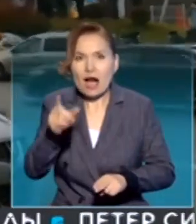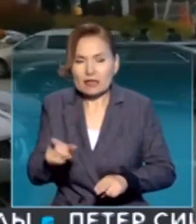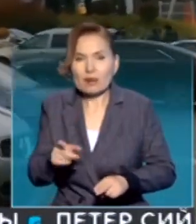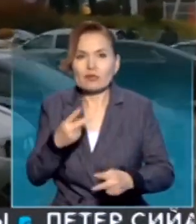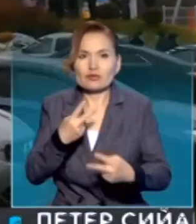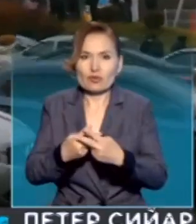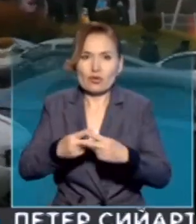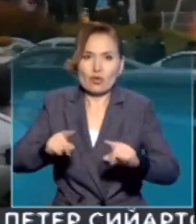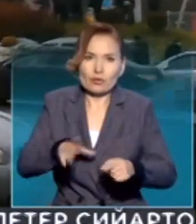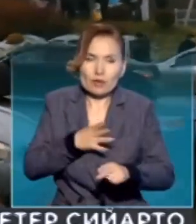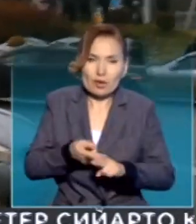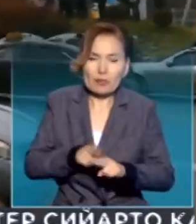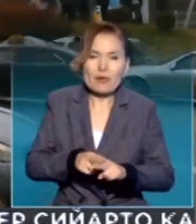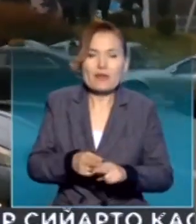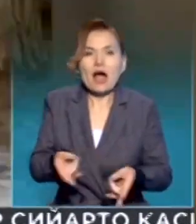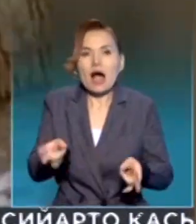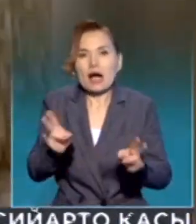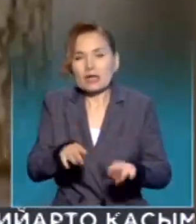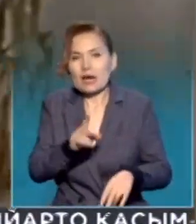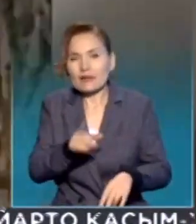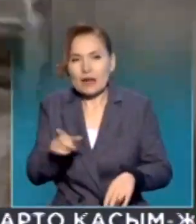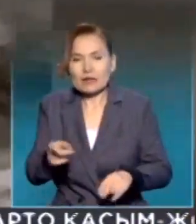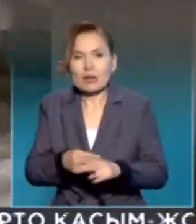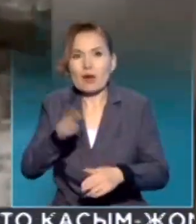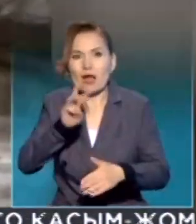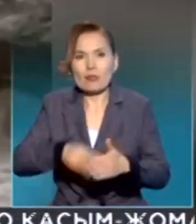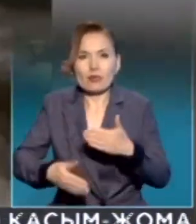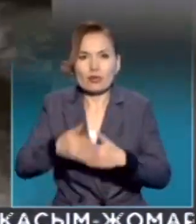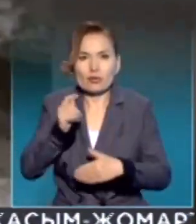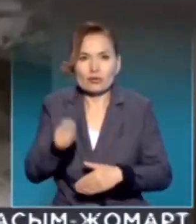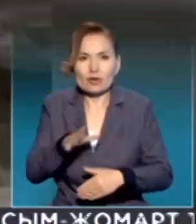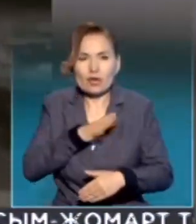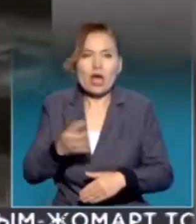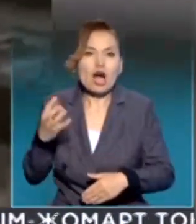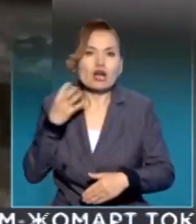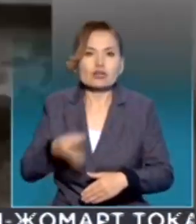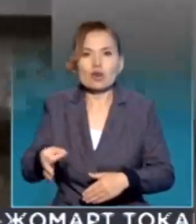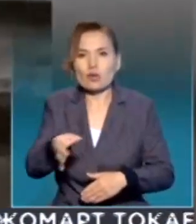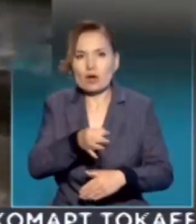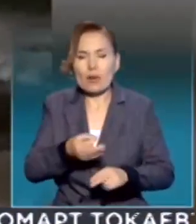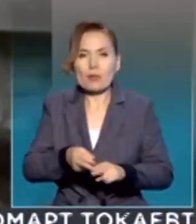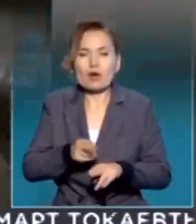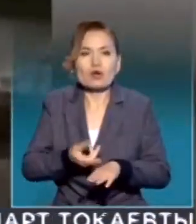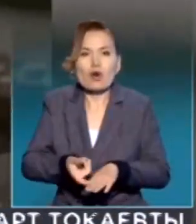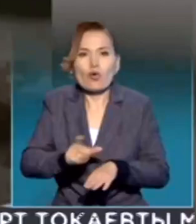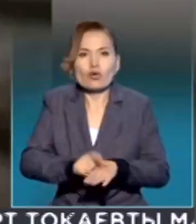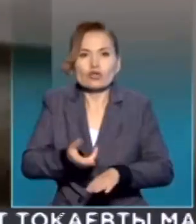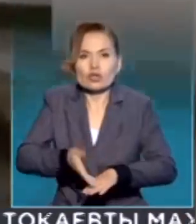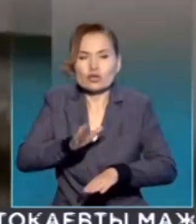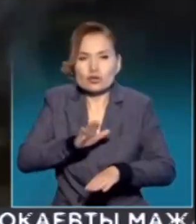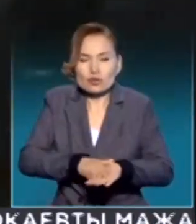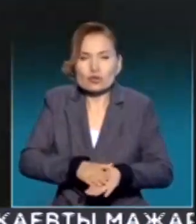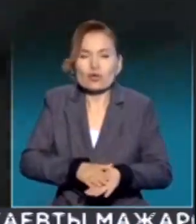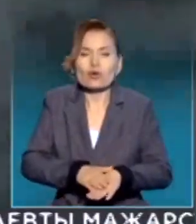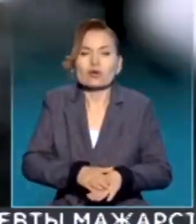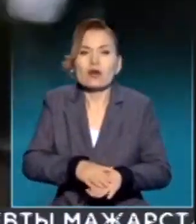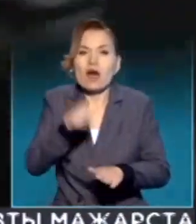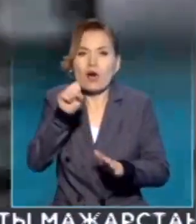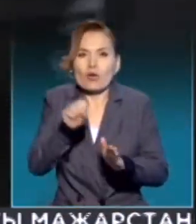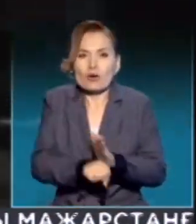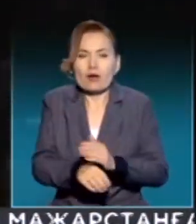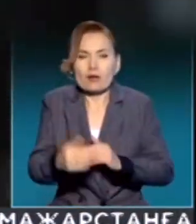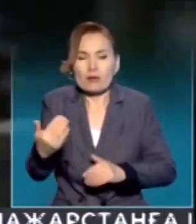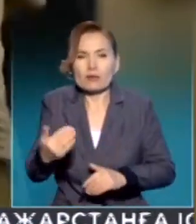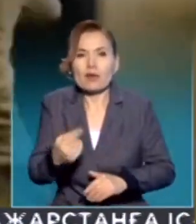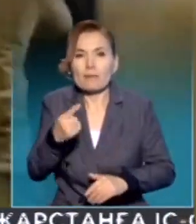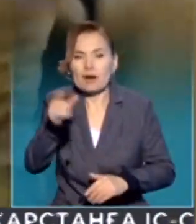айырылды. Қалғандары қоғамдық жұмыс, айыппұл сынды жазаға тартылды. Ал Қызылорда облысында аса ауыр қылмыс жасаған бір азаматқа